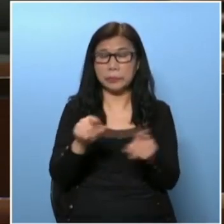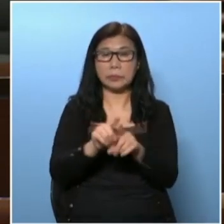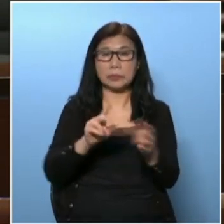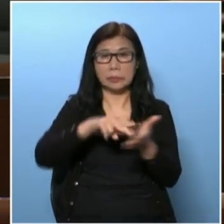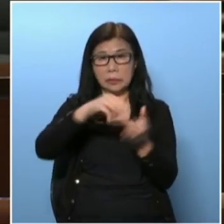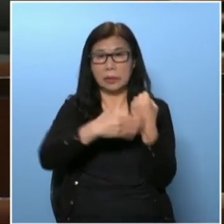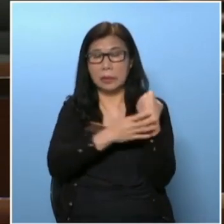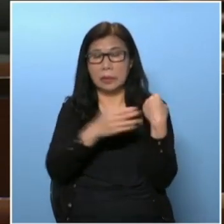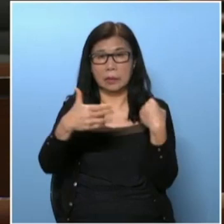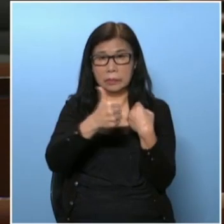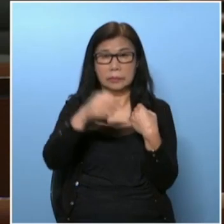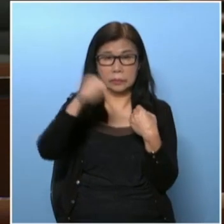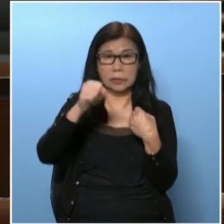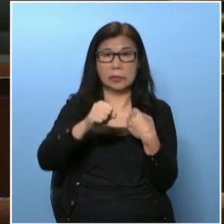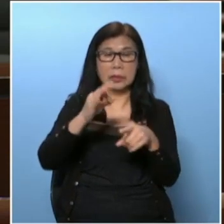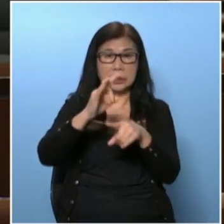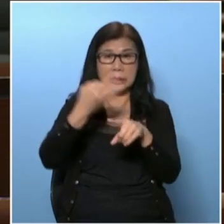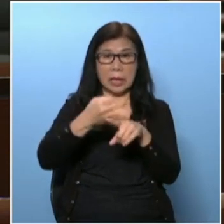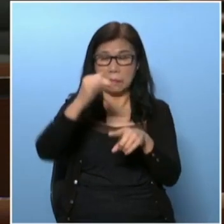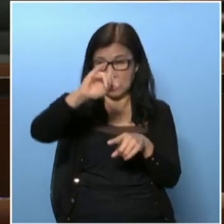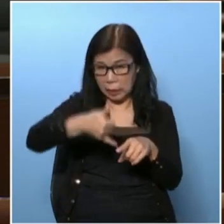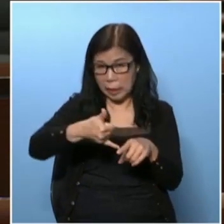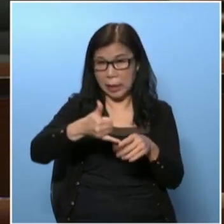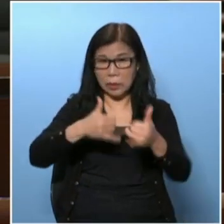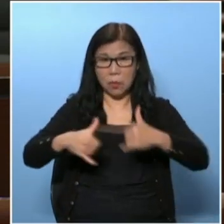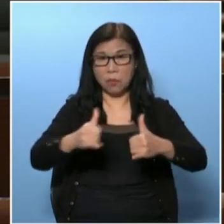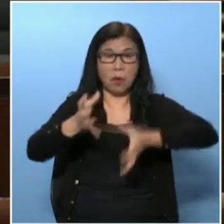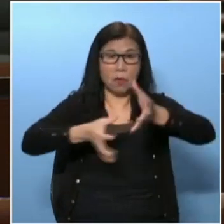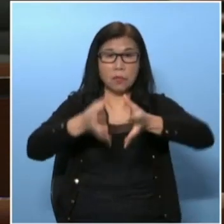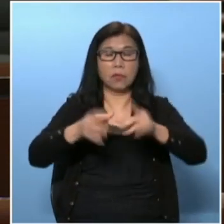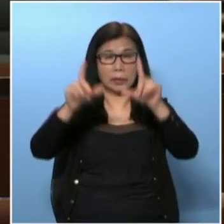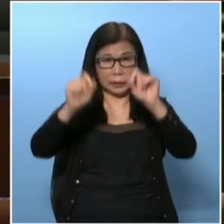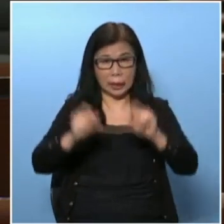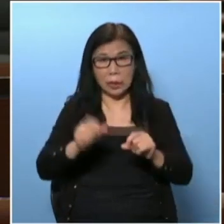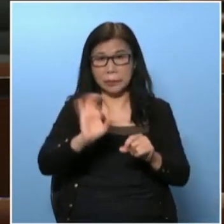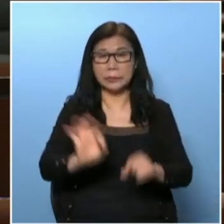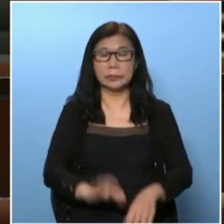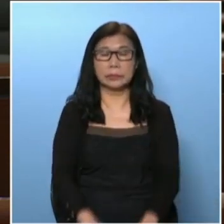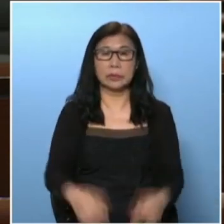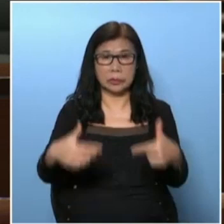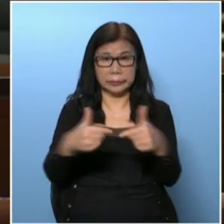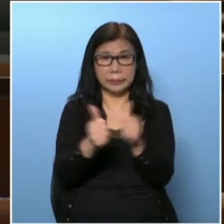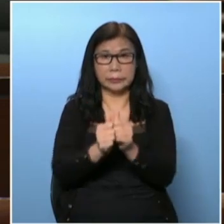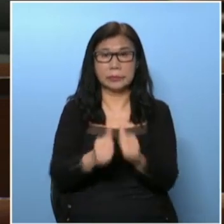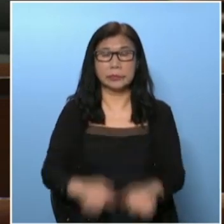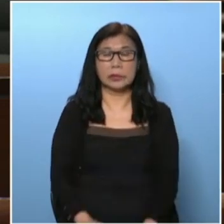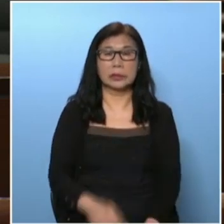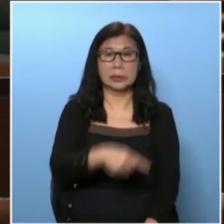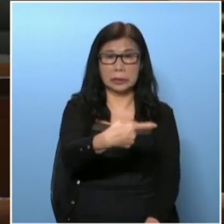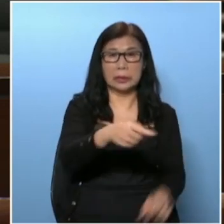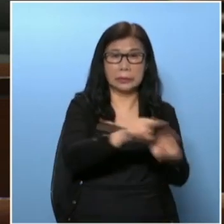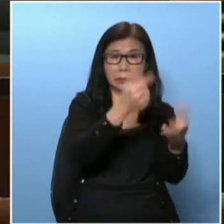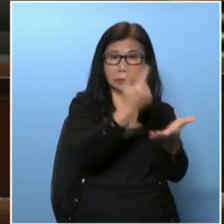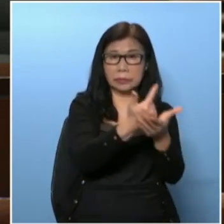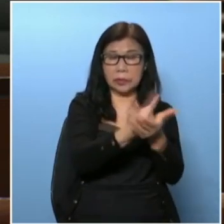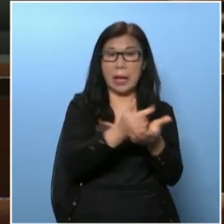到立法會主席嘅同意，連續3個月不出席會議而冇合理嘅解釋。嗱，呢個即係第一個咧，就係相當嚴